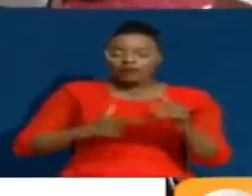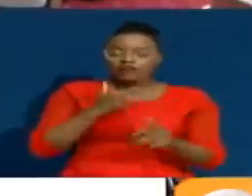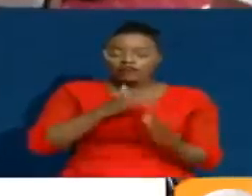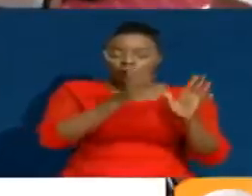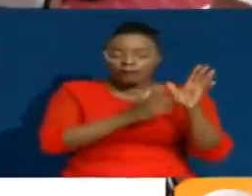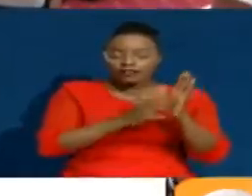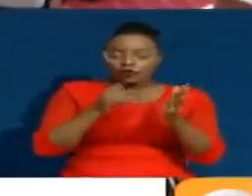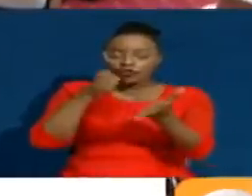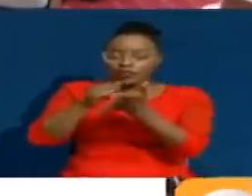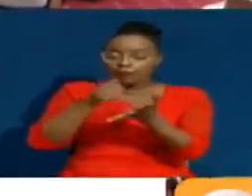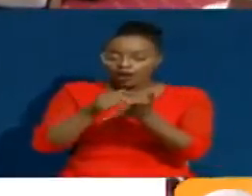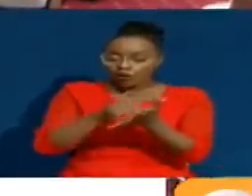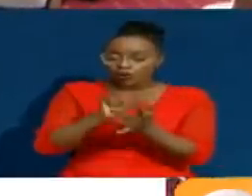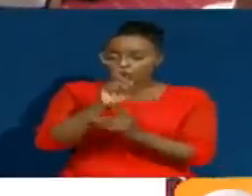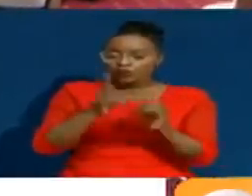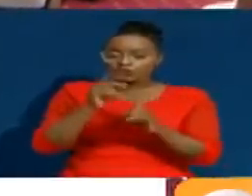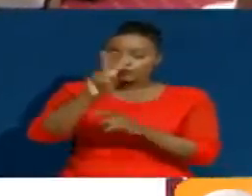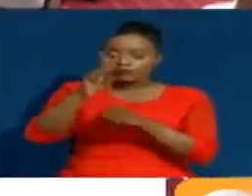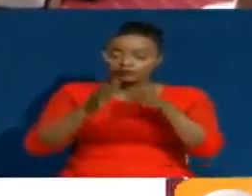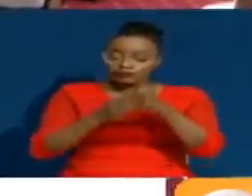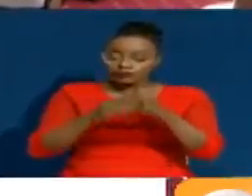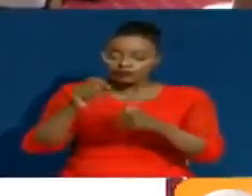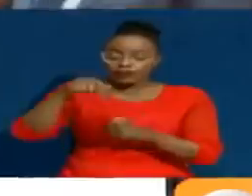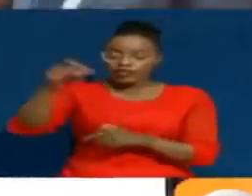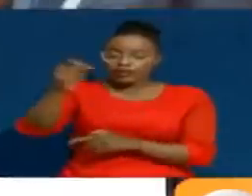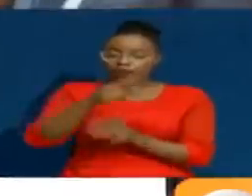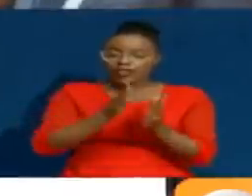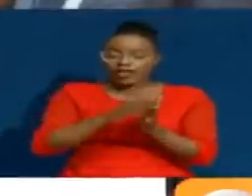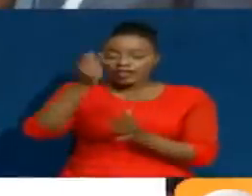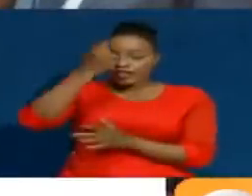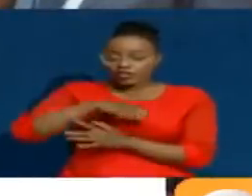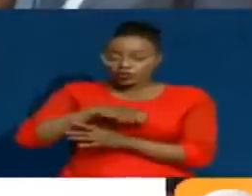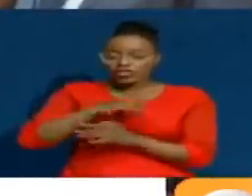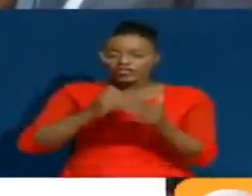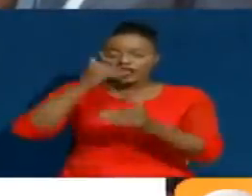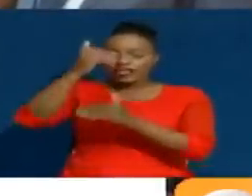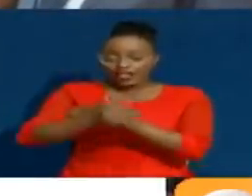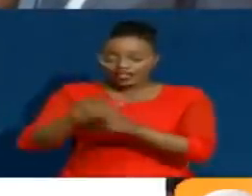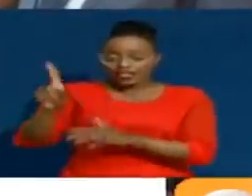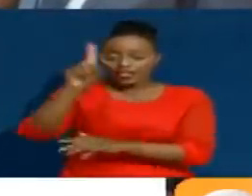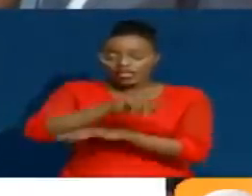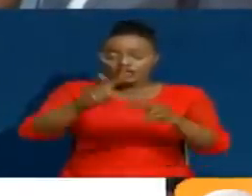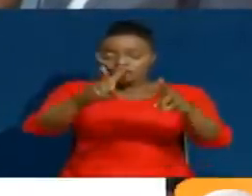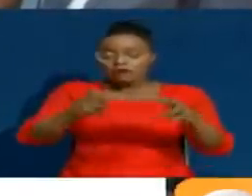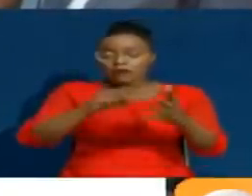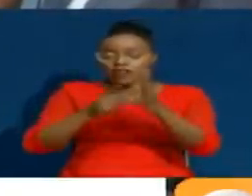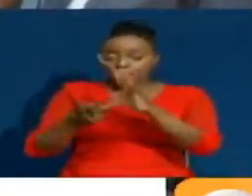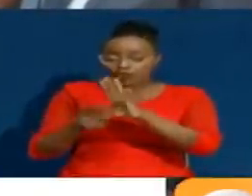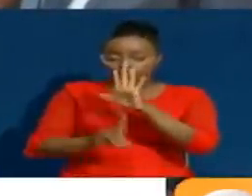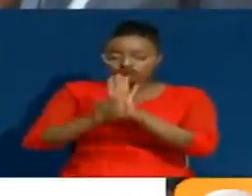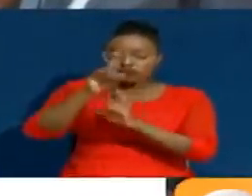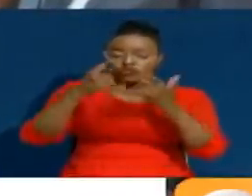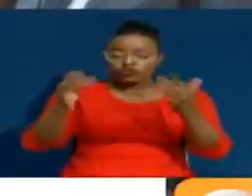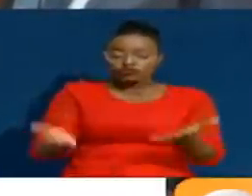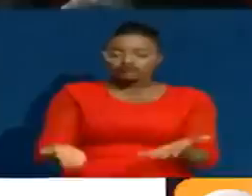kaunti za Machakos na Makueni tarehe 28 mwezi huu na kaunti ya Kitui siku itakayofuata kukagua miradi ya maendeleo na